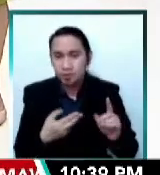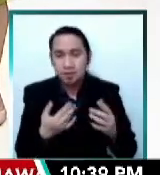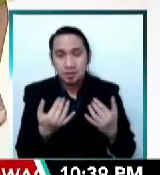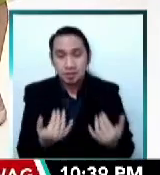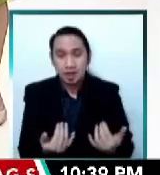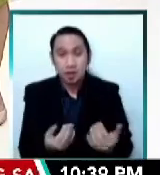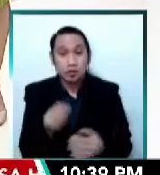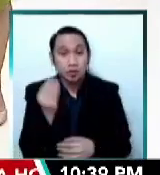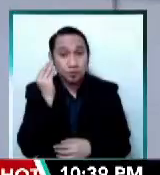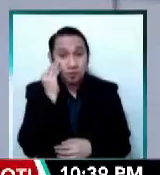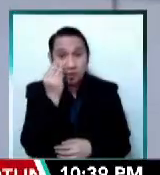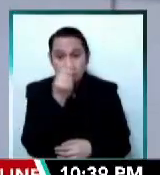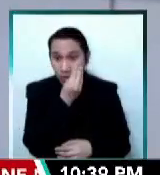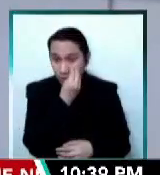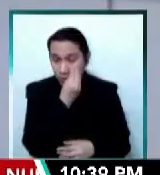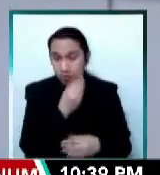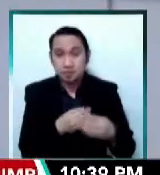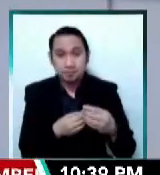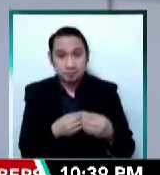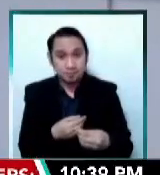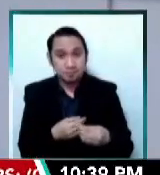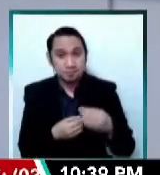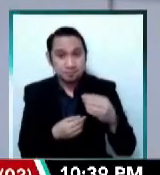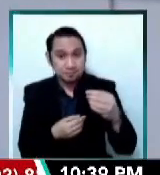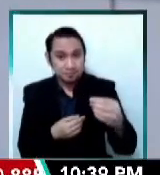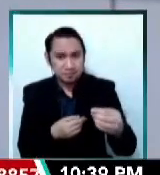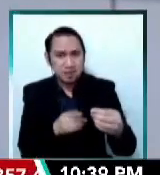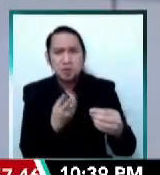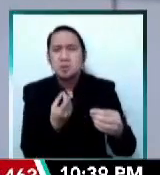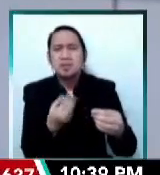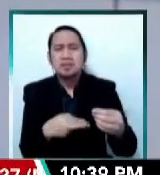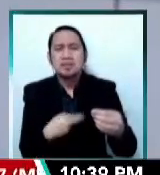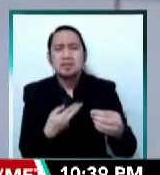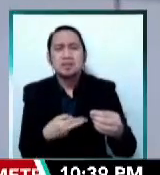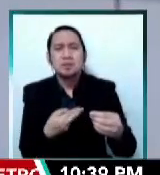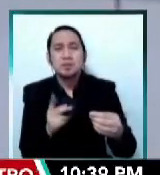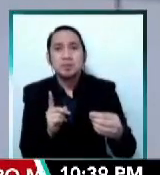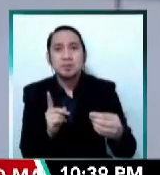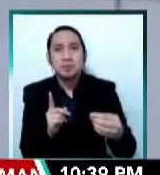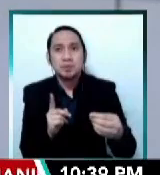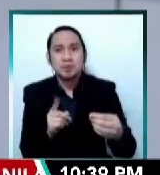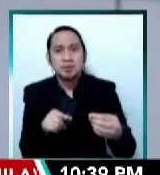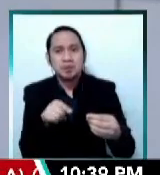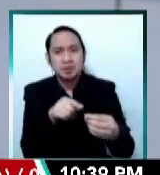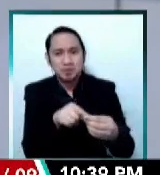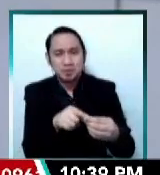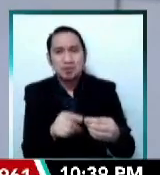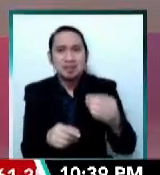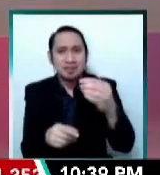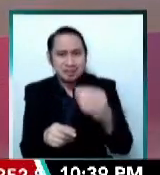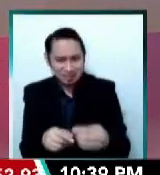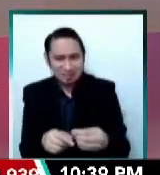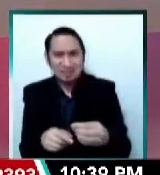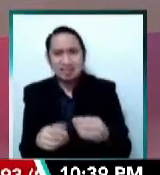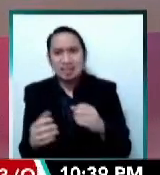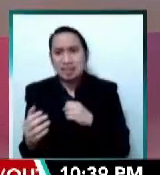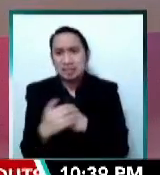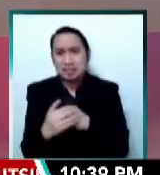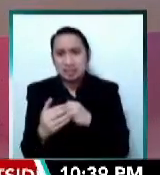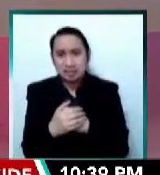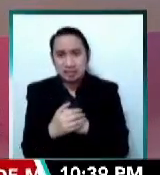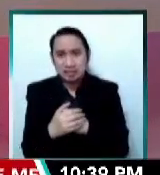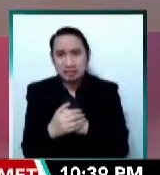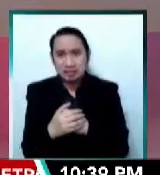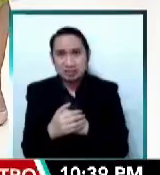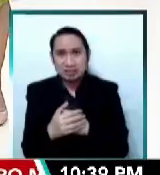bulaklak, ilagay lang sa takong ng sapatos. Ano yun? Parang tinapahan, gano'n?